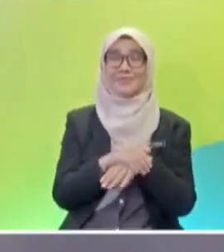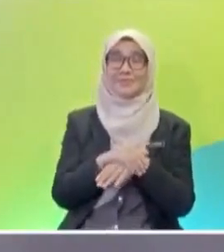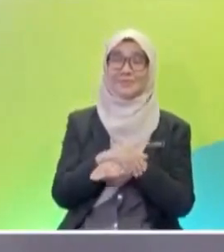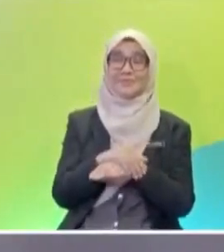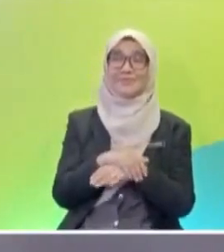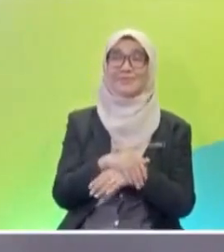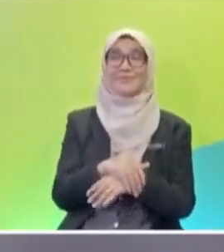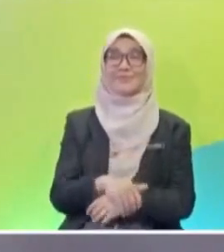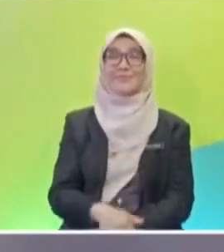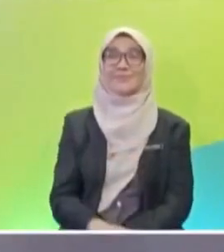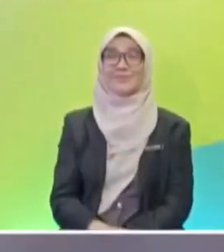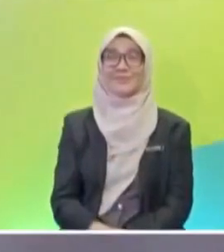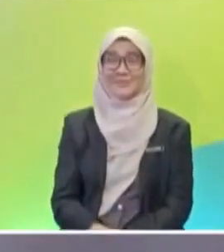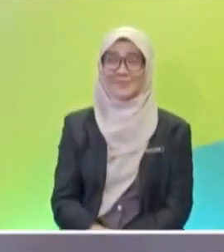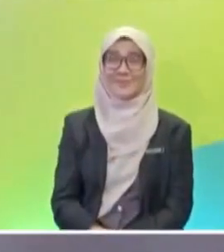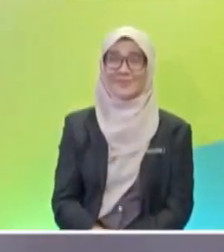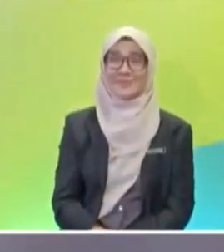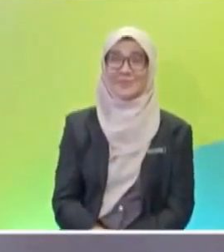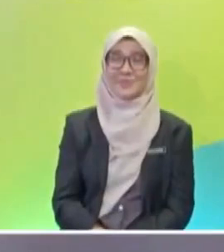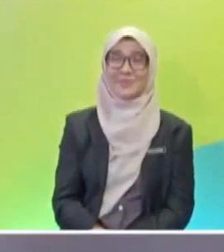kalau ada kue-kura